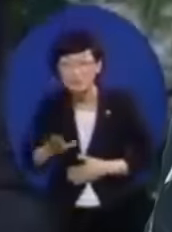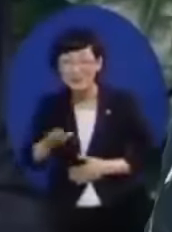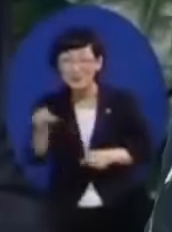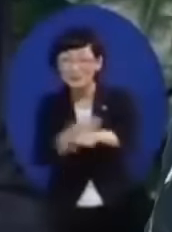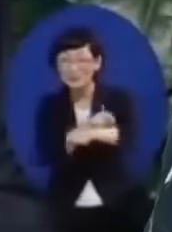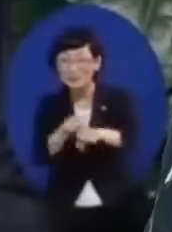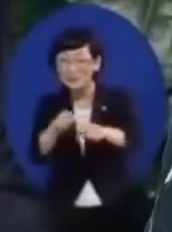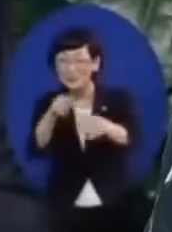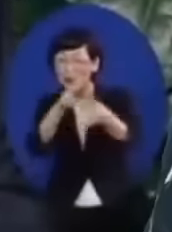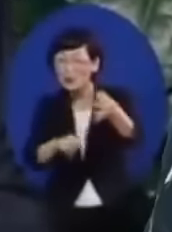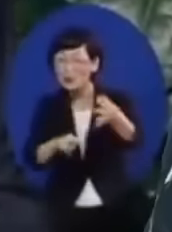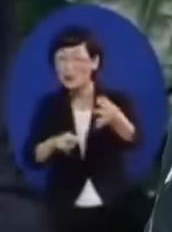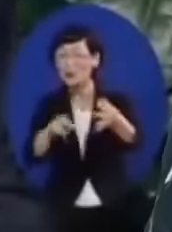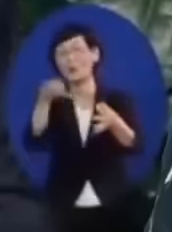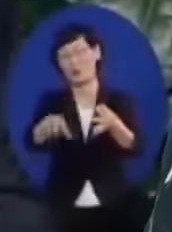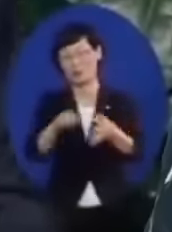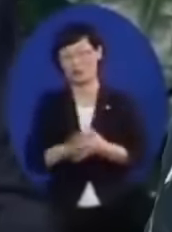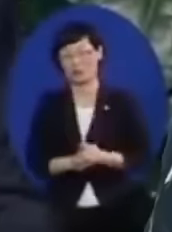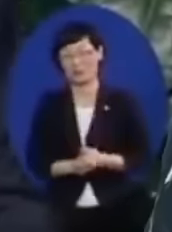특별해요.